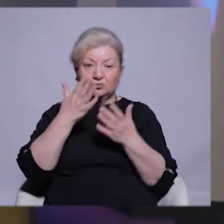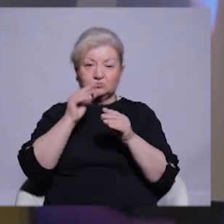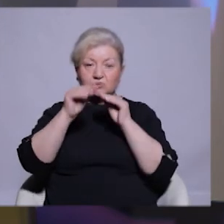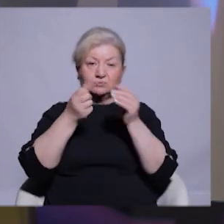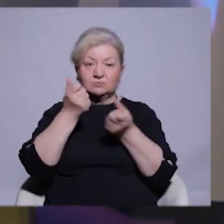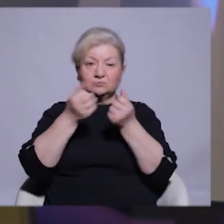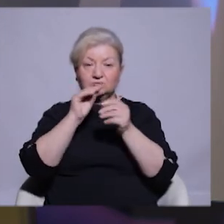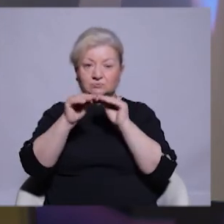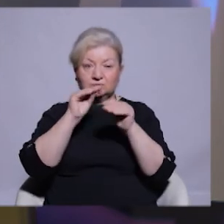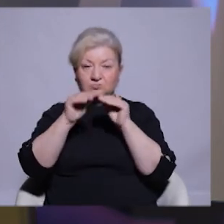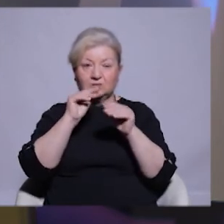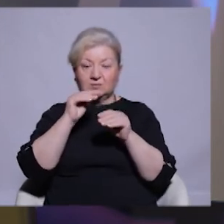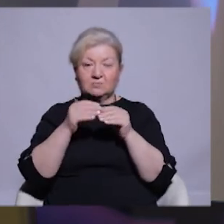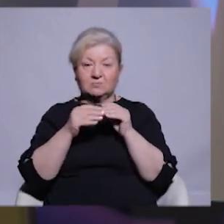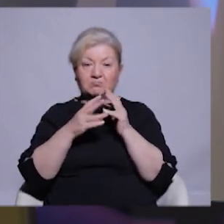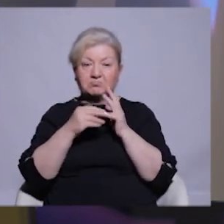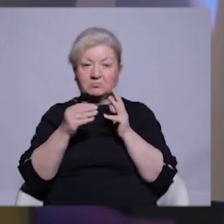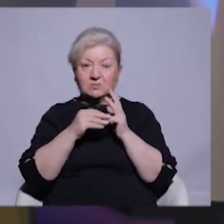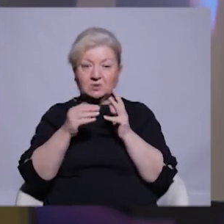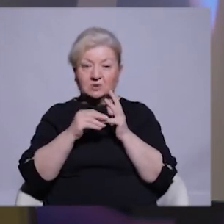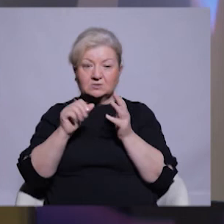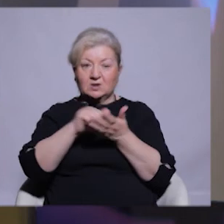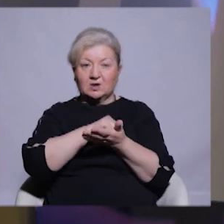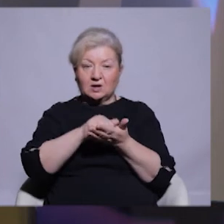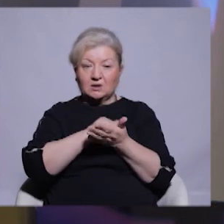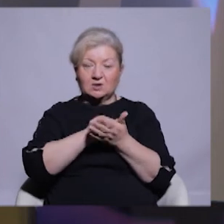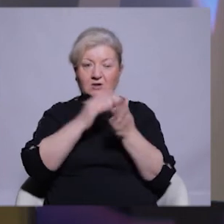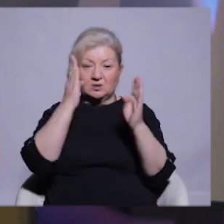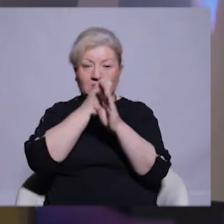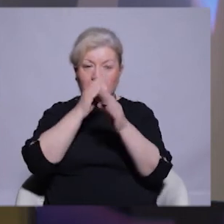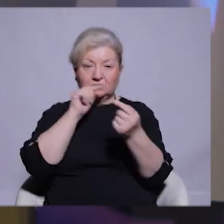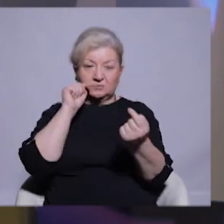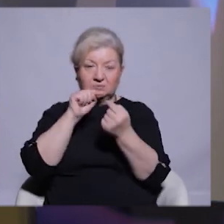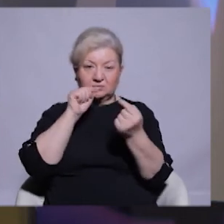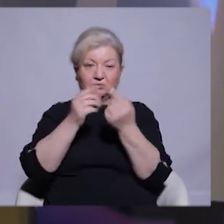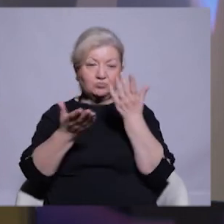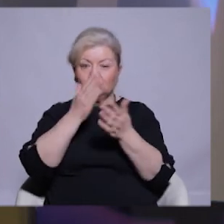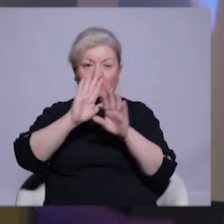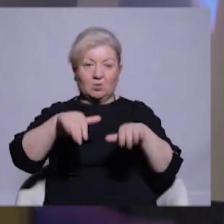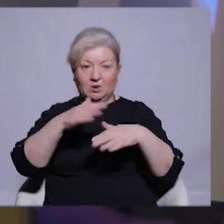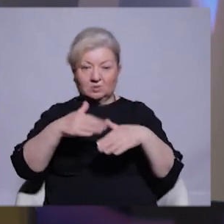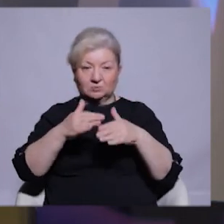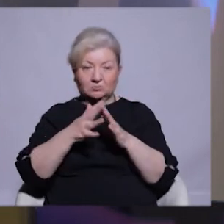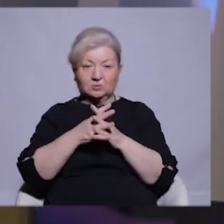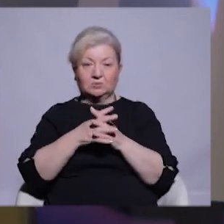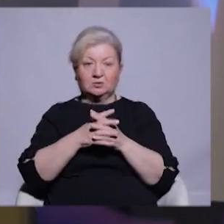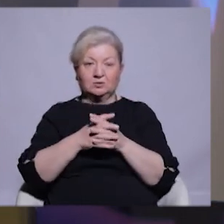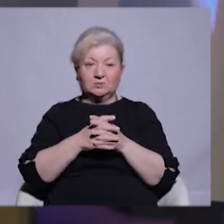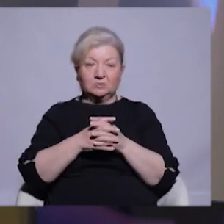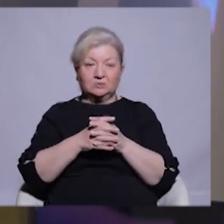ჩვენ მნიშვნელობას, ეს იქნება ესე იგი ფესვი, ანუ ხახუნის და ჰაერის წინაღობის თუ არა გვაქვს იმ